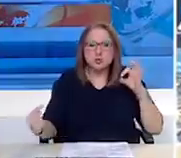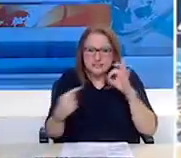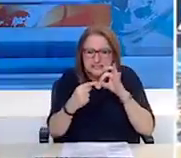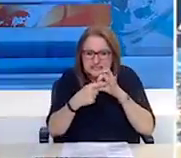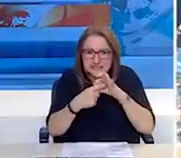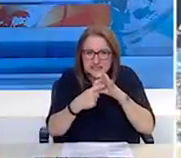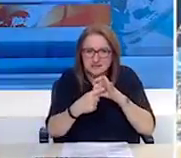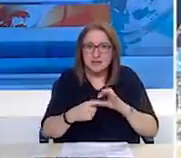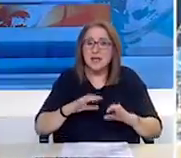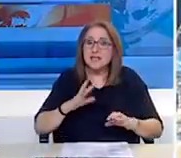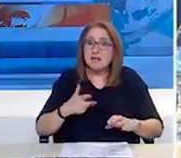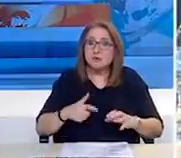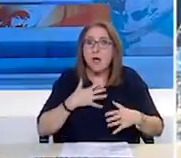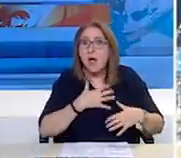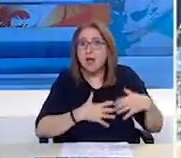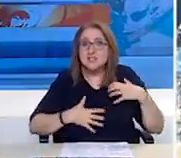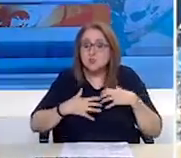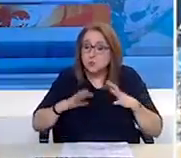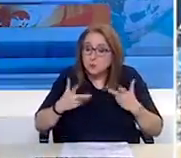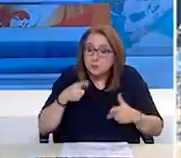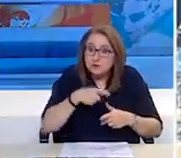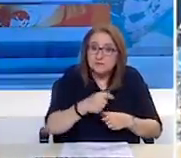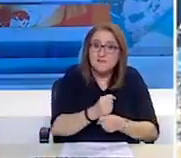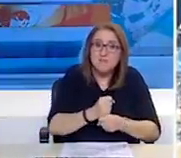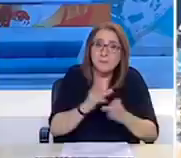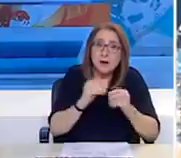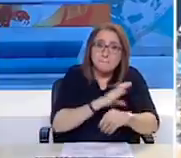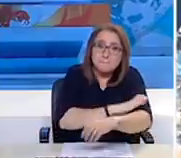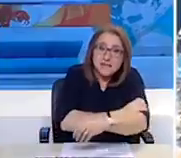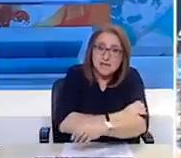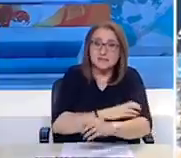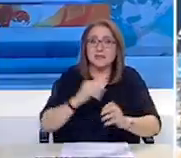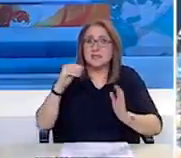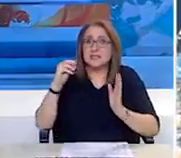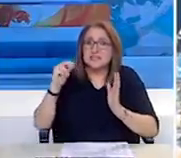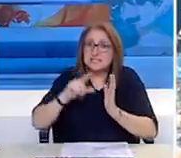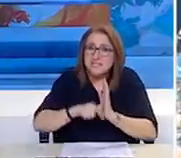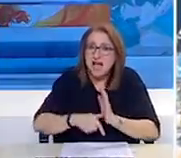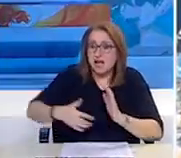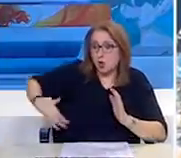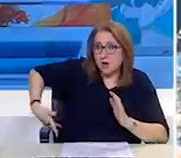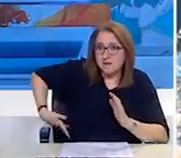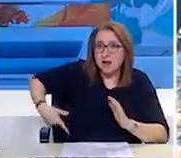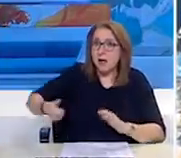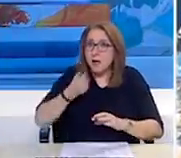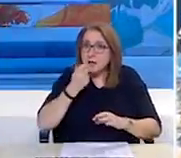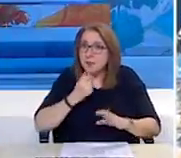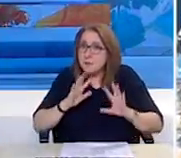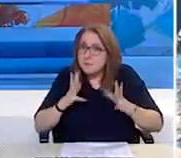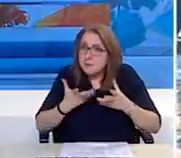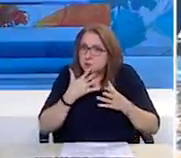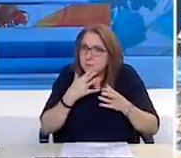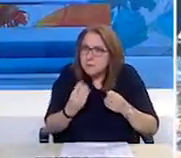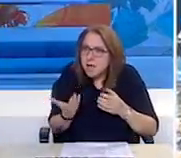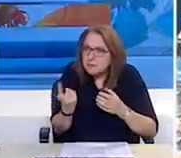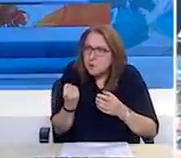κινδύνου, υπήρχε η ανησυχία πως οι άνθρωποι που παίρνουν αυτά τα φάρμακα ενδεχομένως κινδυνεύουν περισσότερο και έχουν αυξημένη ευαισθησία στην νόσο. Απ' την